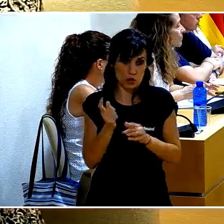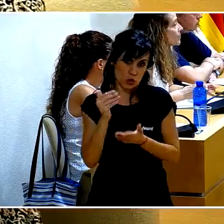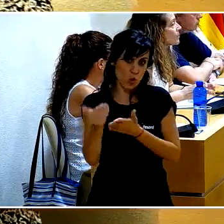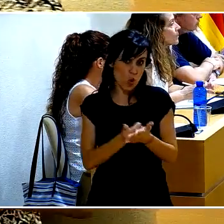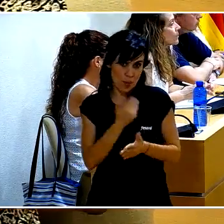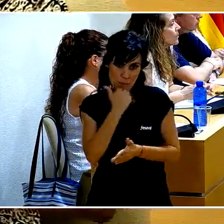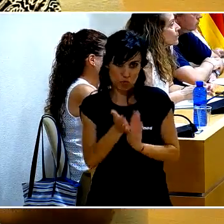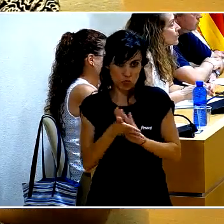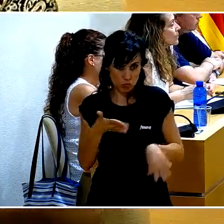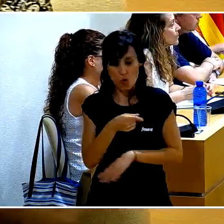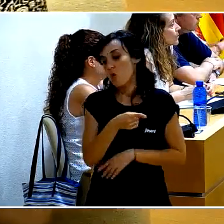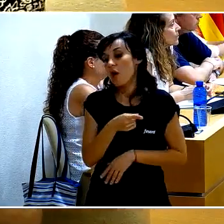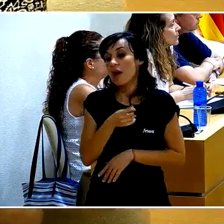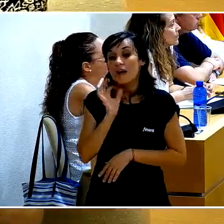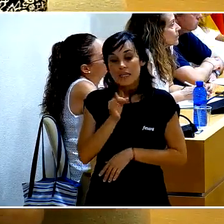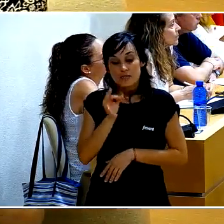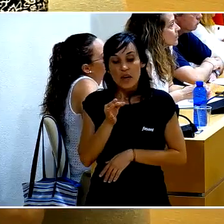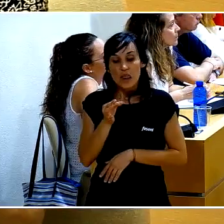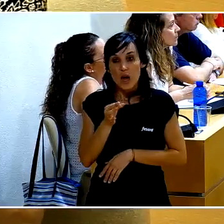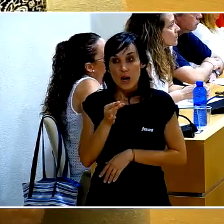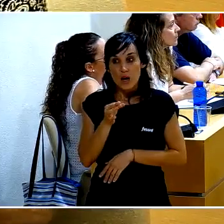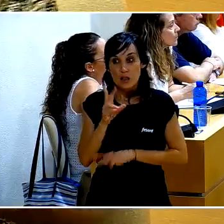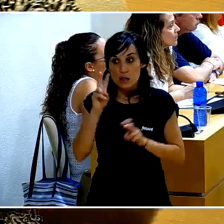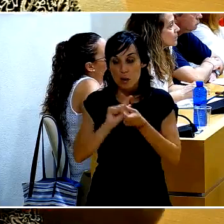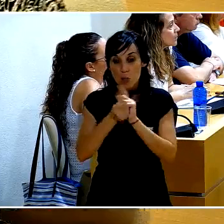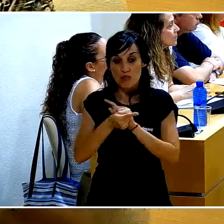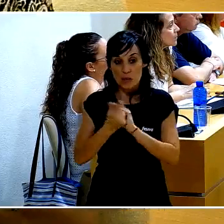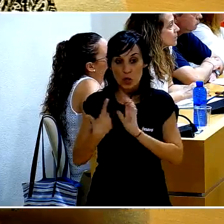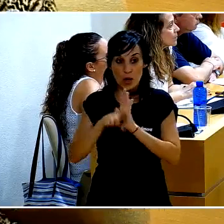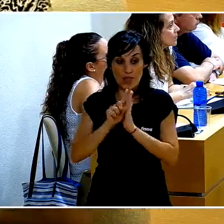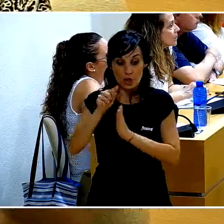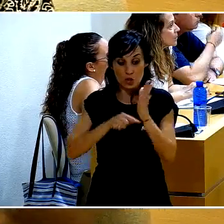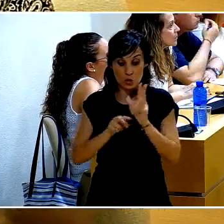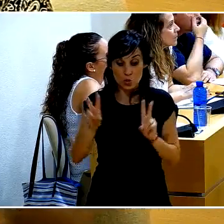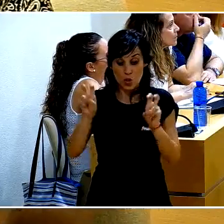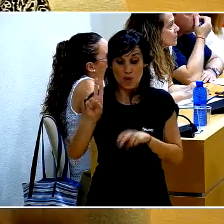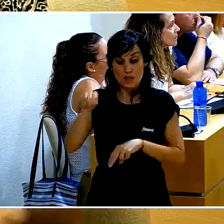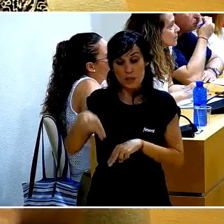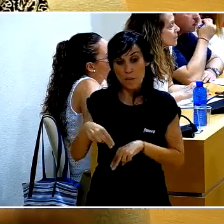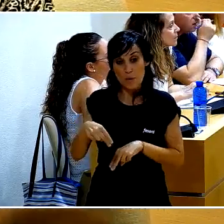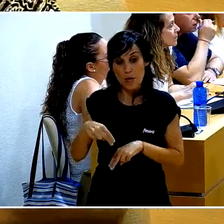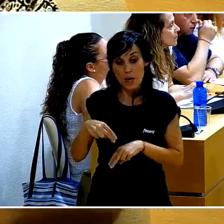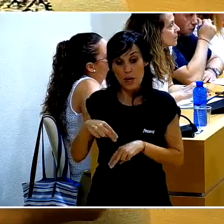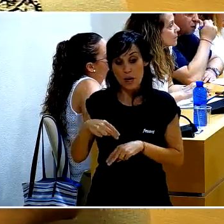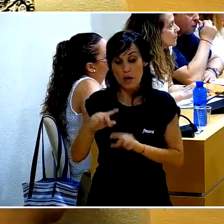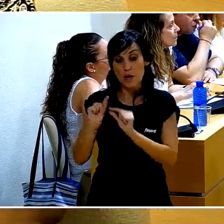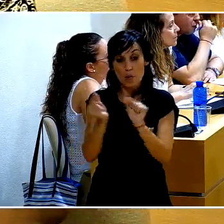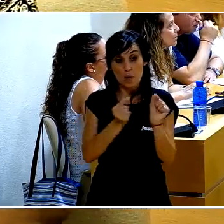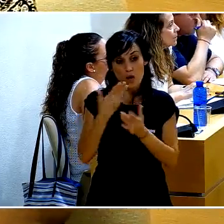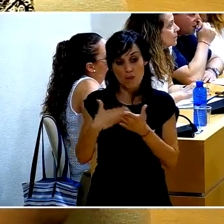més abans possible. És de veres que en aquesta també, amb la modificació de la nova llei de contractes, també hem de passar per ple les factures dels